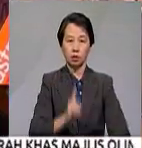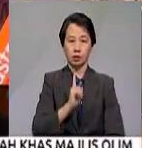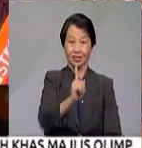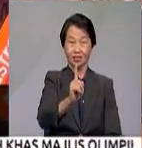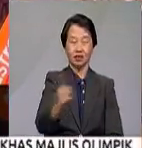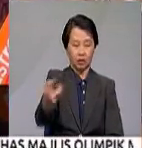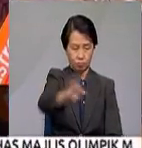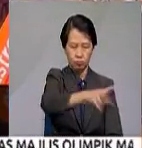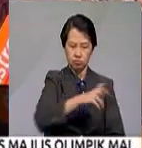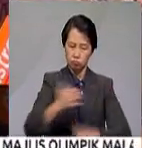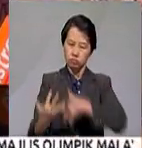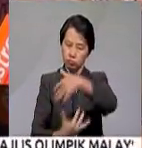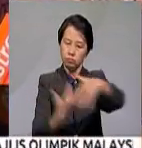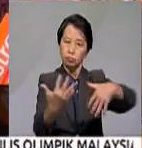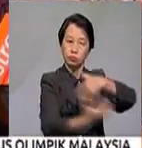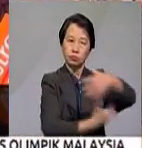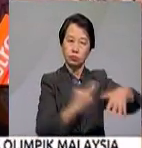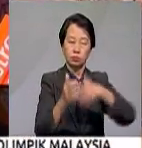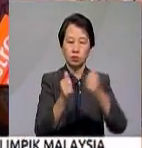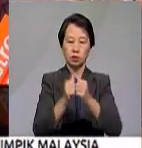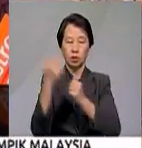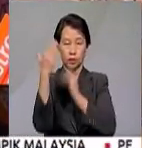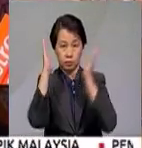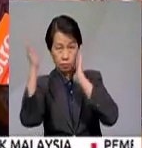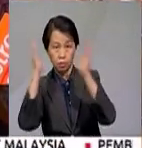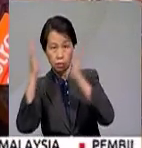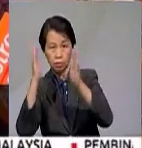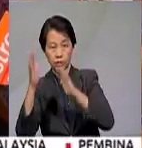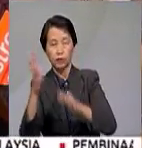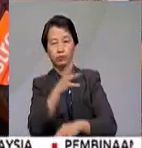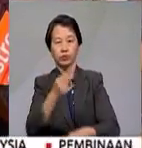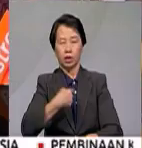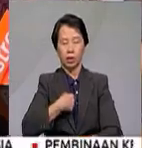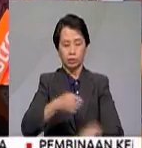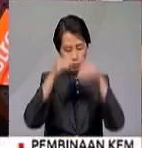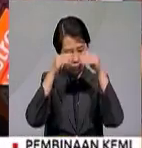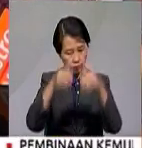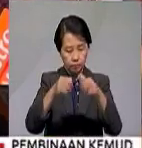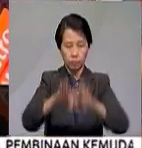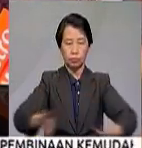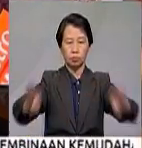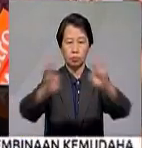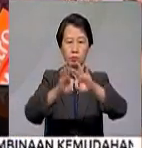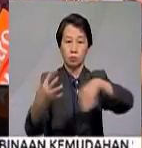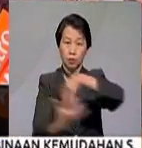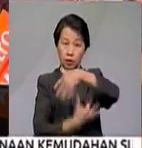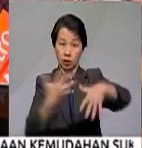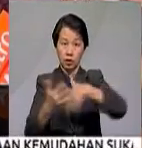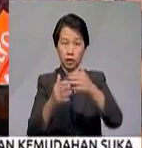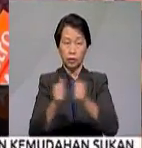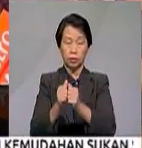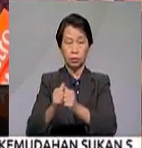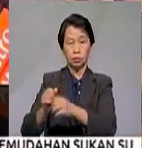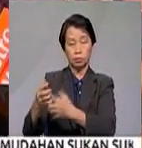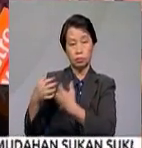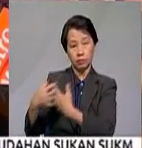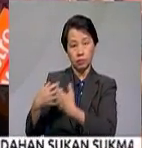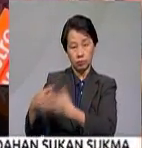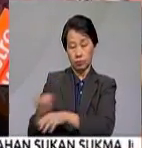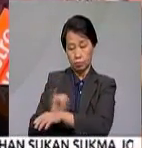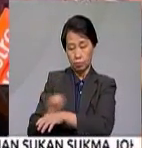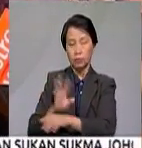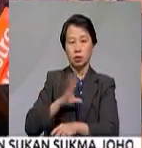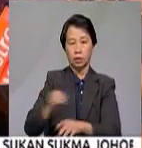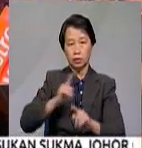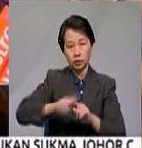Islam dengan negara Malaysia. Begitu juga saya menekankan kepentingan untuk kolaborasi dengan pihak industri dan juga